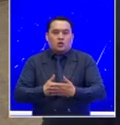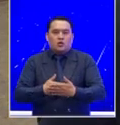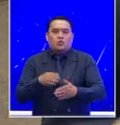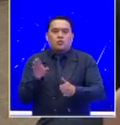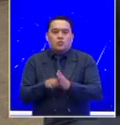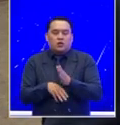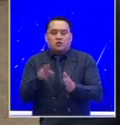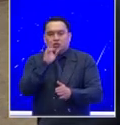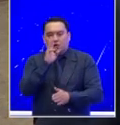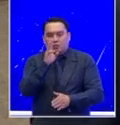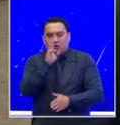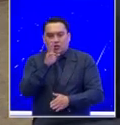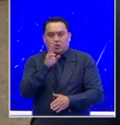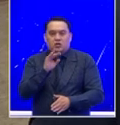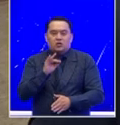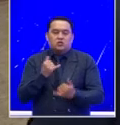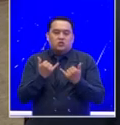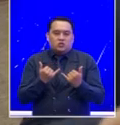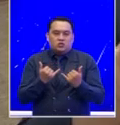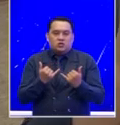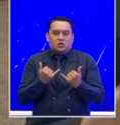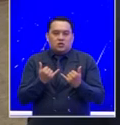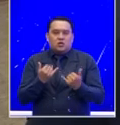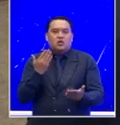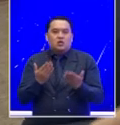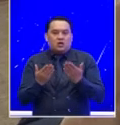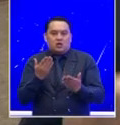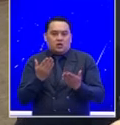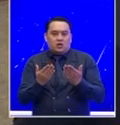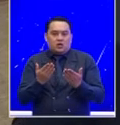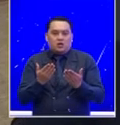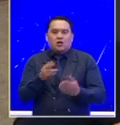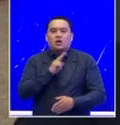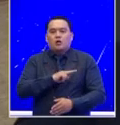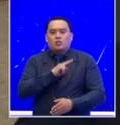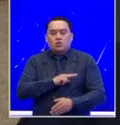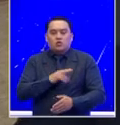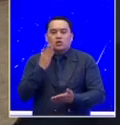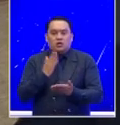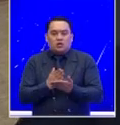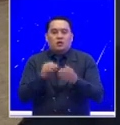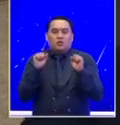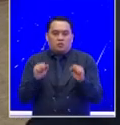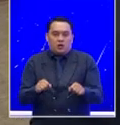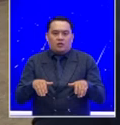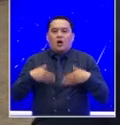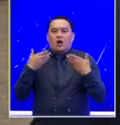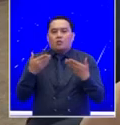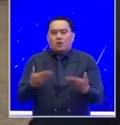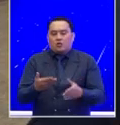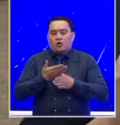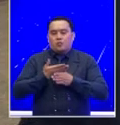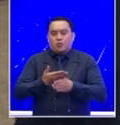сохранения заработной платы в данном случае. Или работодатель, либо работники имеют право обратиться за